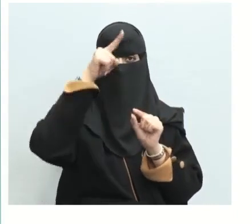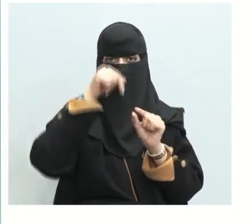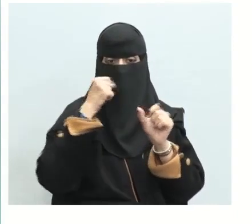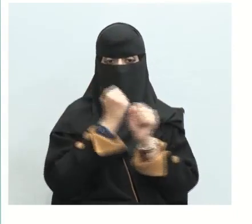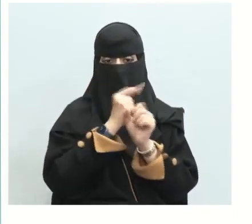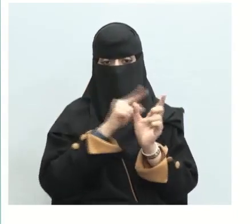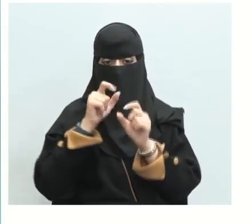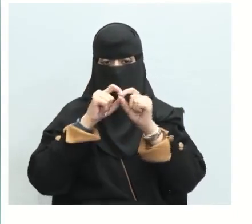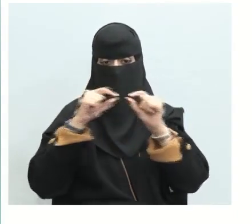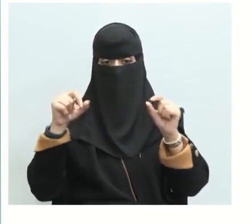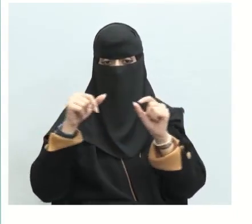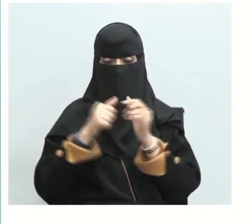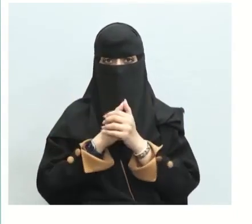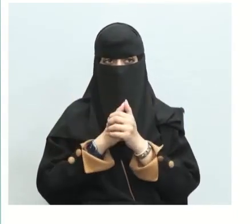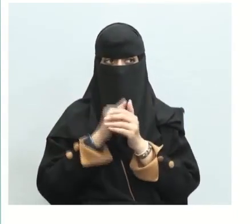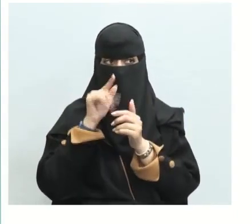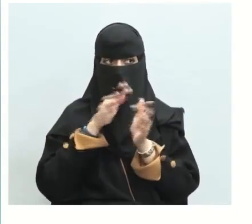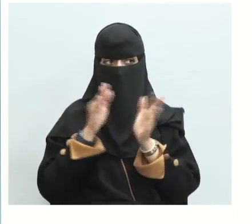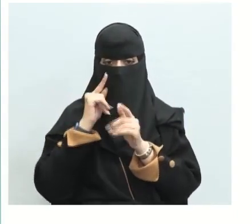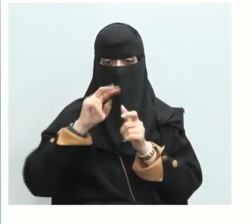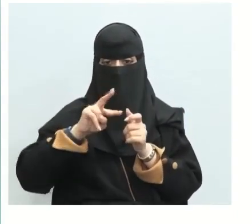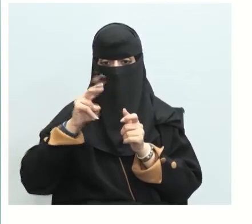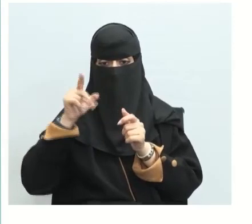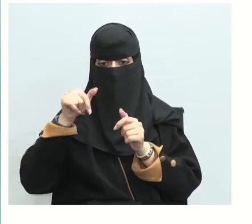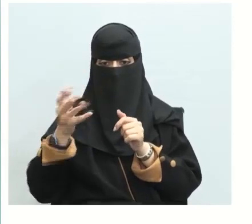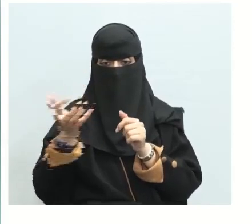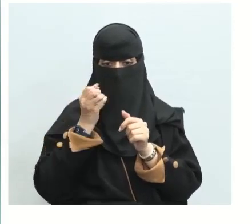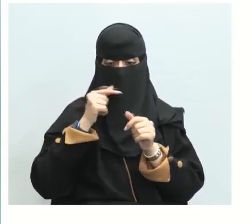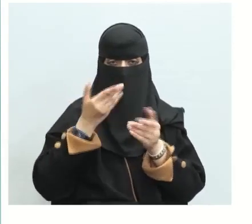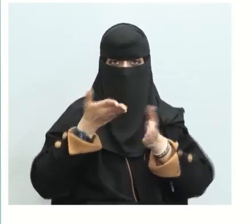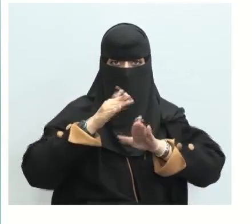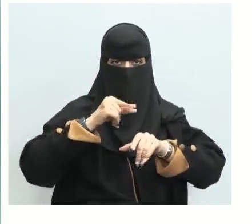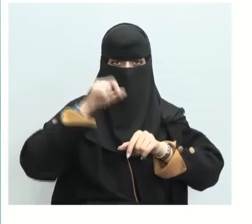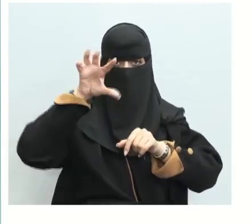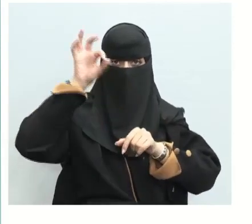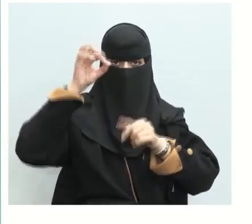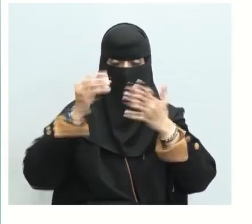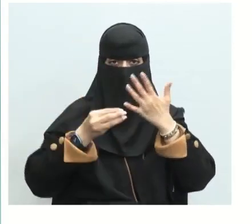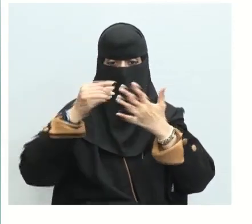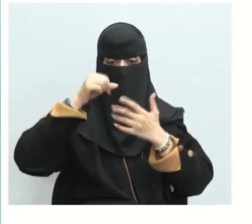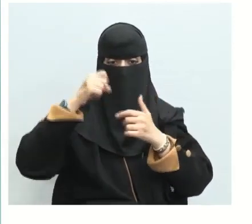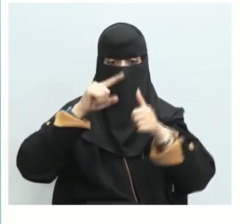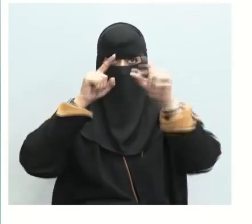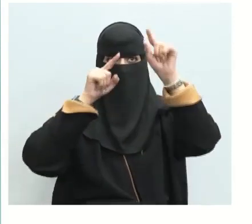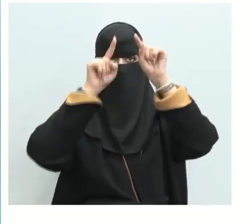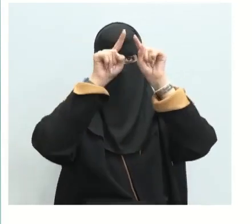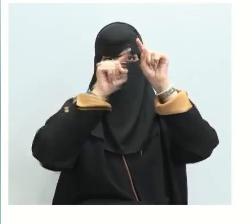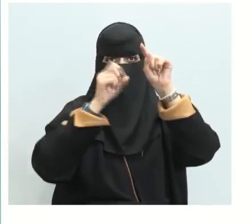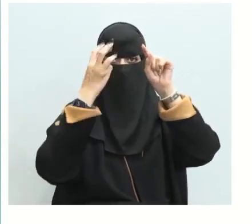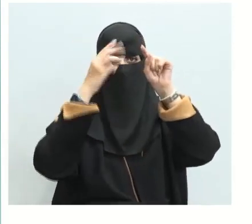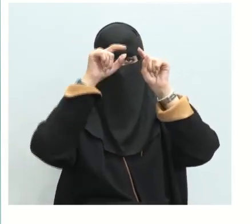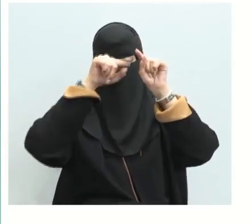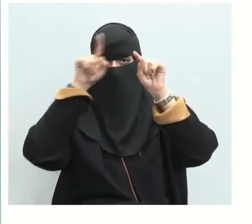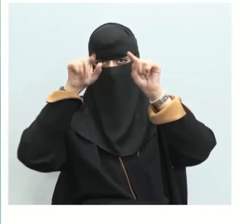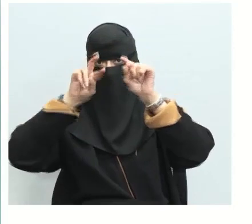لتطبيق إظهار المصادر نقوم بالضغط على المزيد من الخيارات، أولا نقوم بالضغط على الثلاث نقط، بعد ذلك